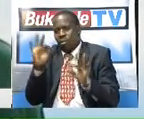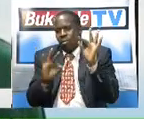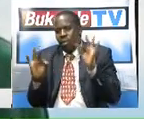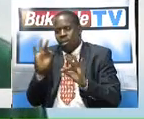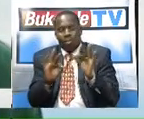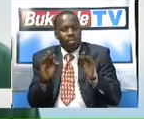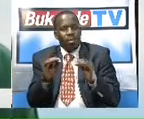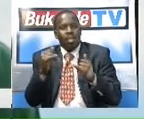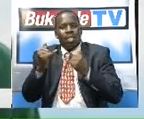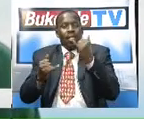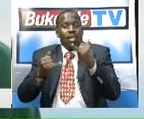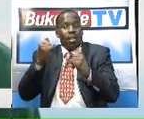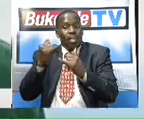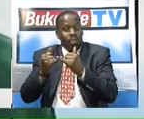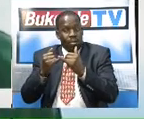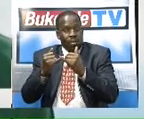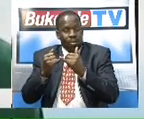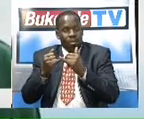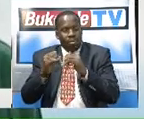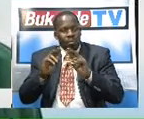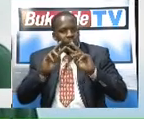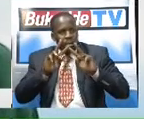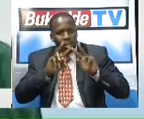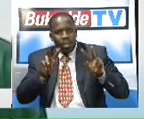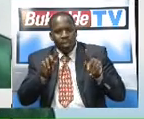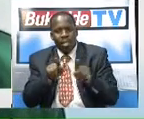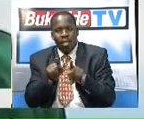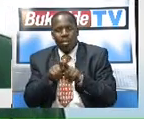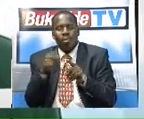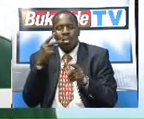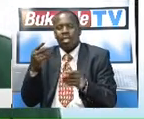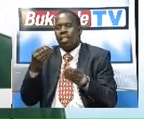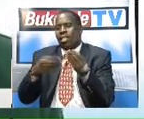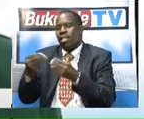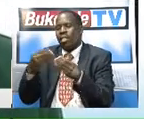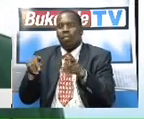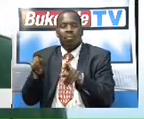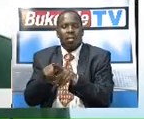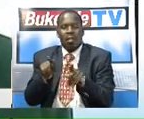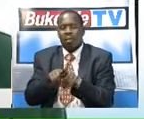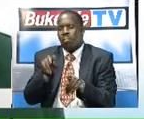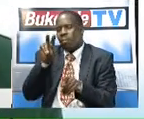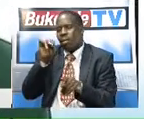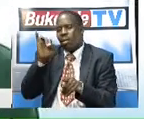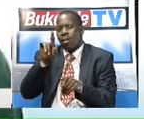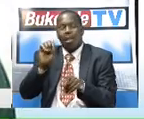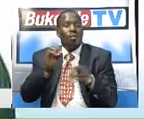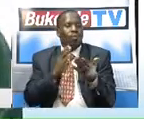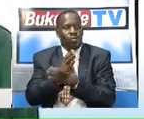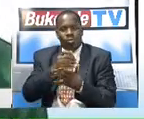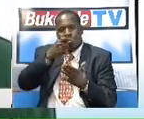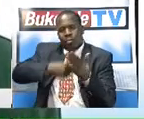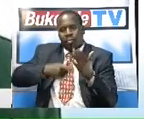yonna, era kirabika yekireetedde n'entunda ennafu, source of the Nile, ndowooza omusolo gwereeta gugasa